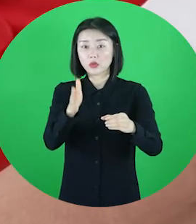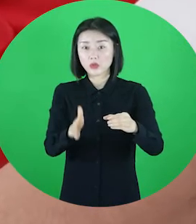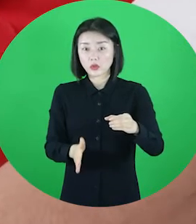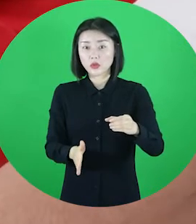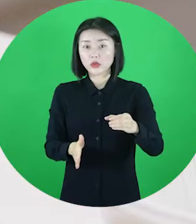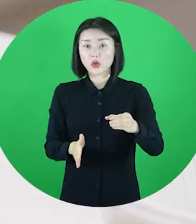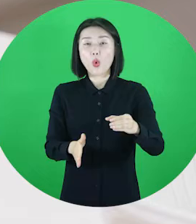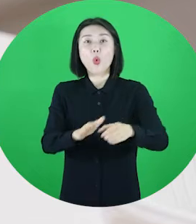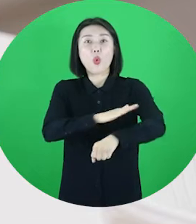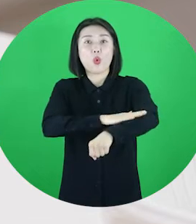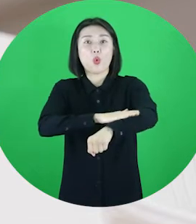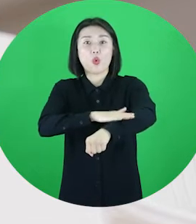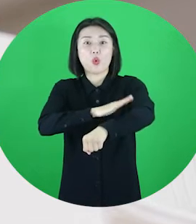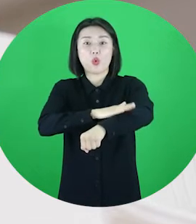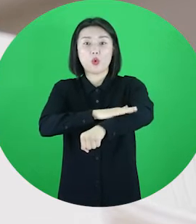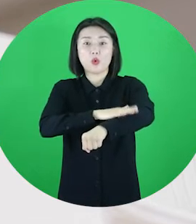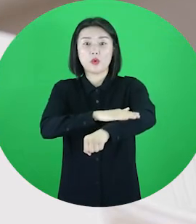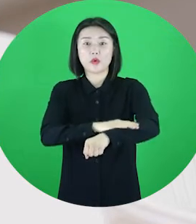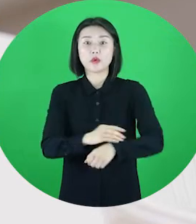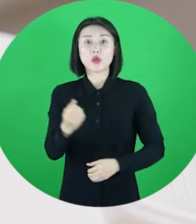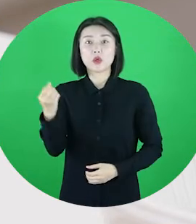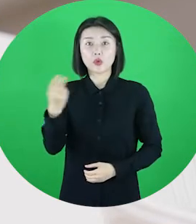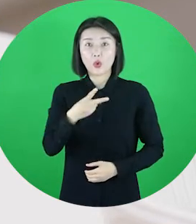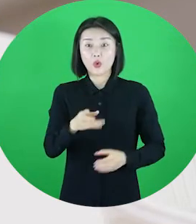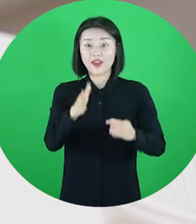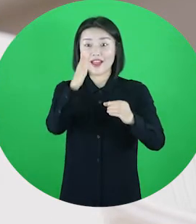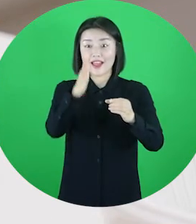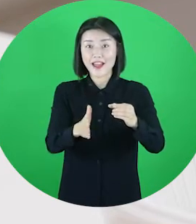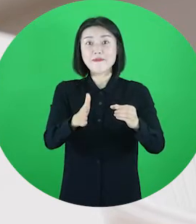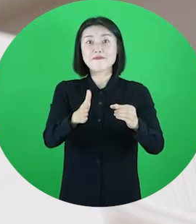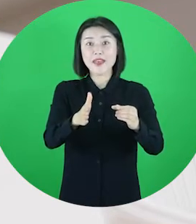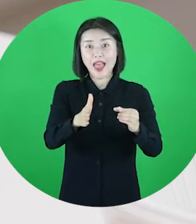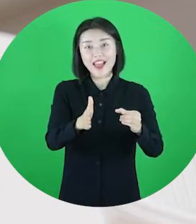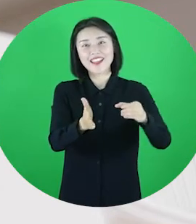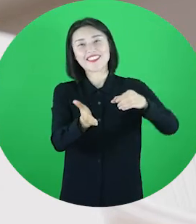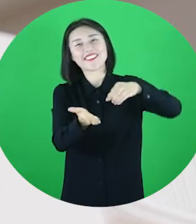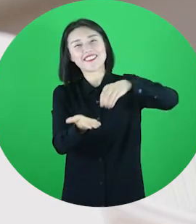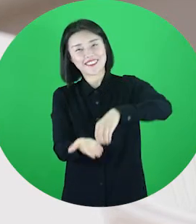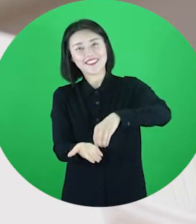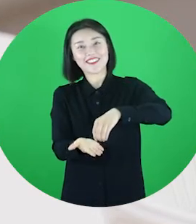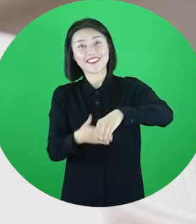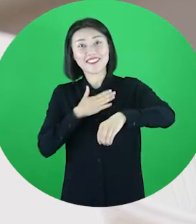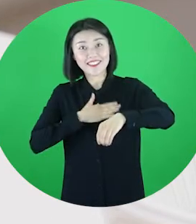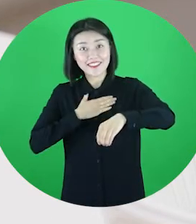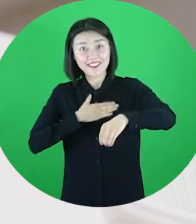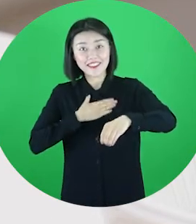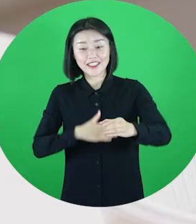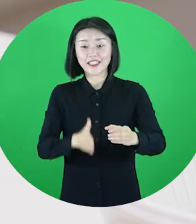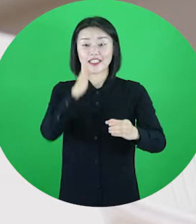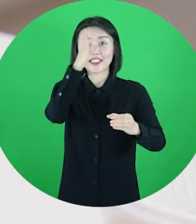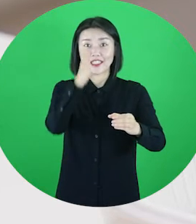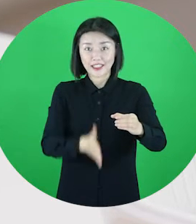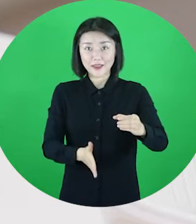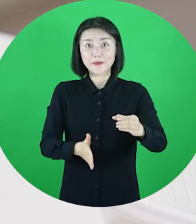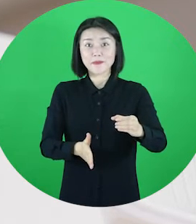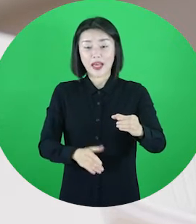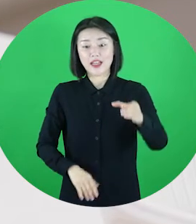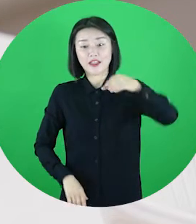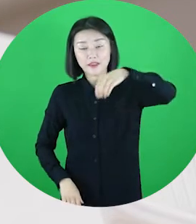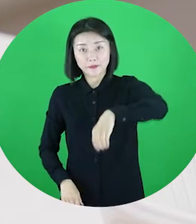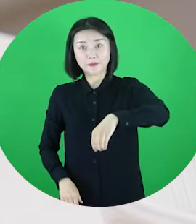아주 잘했어요. 그리고 이렇게 평평한 부분이 생겼으니까 이 부분을 아래로 오게 놔두고 여기서부터